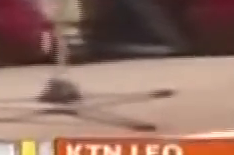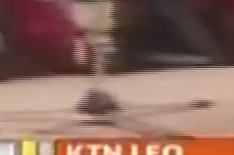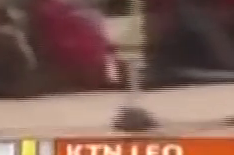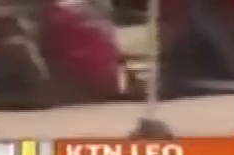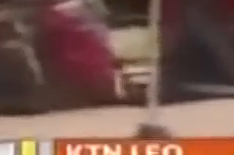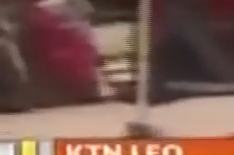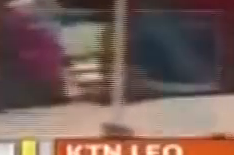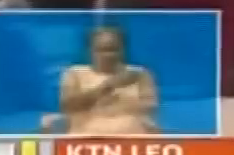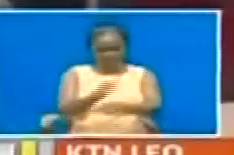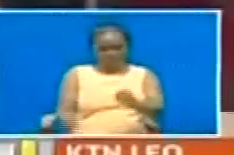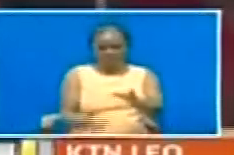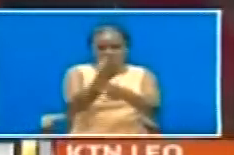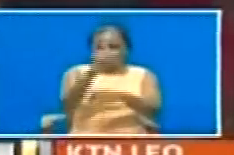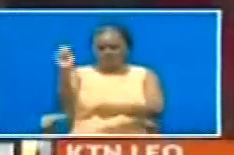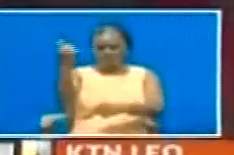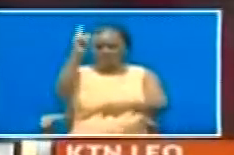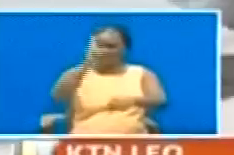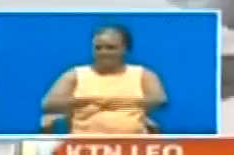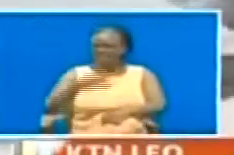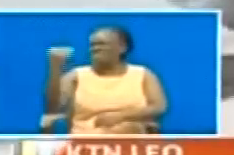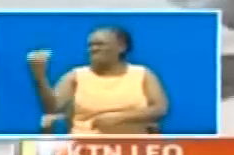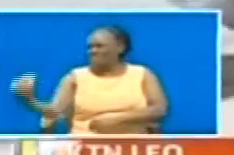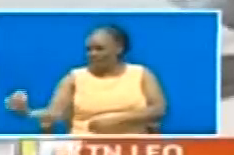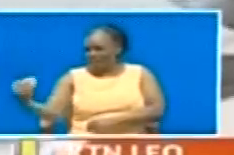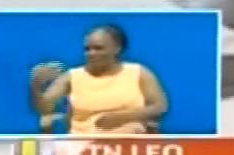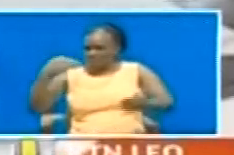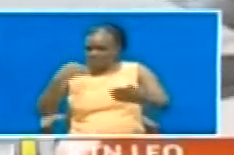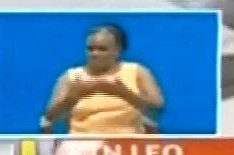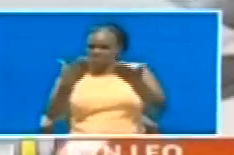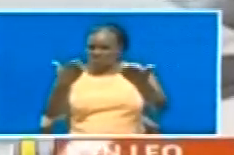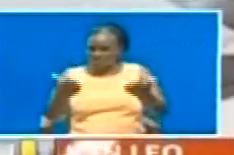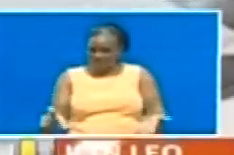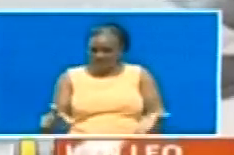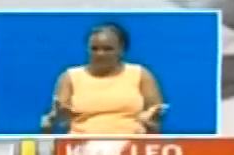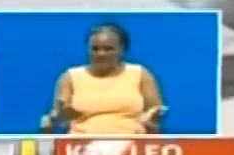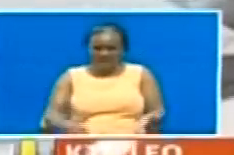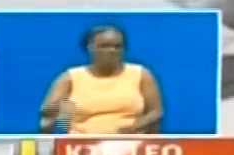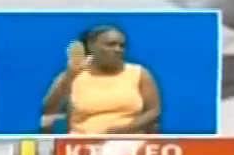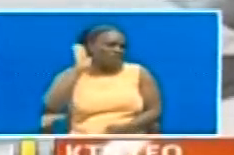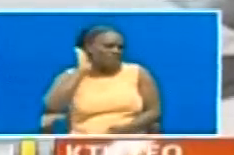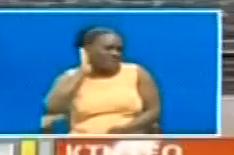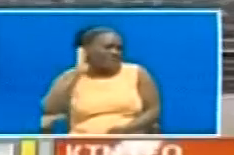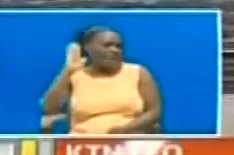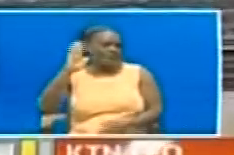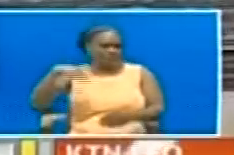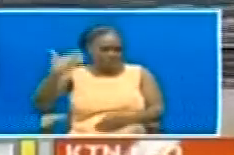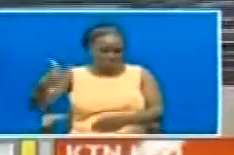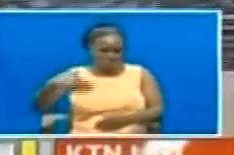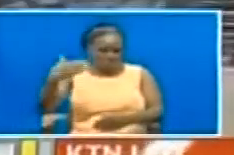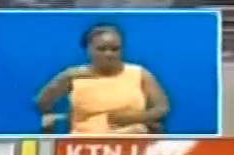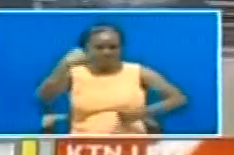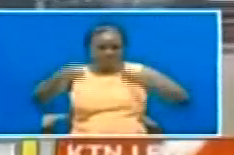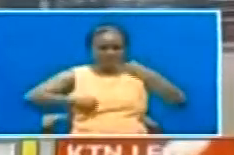Wimbo uliotungwa Kenya ikiwa nchi changa hadi leo umesalia kurindima masikioni mwa Wakenya, kutumbuiza